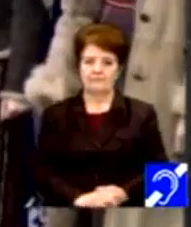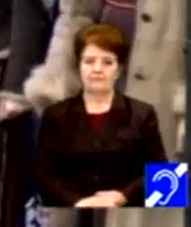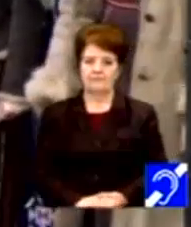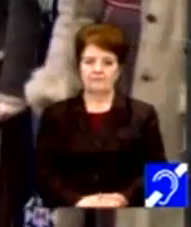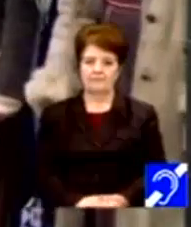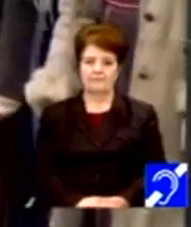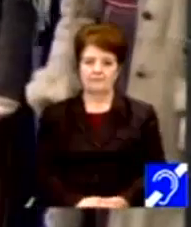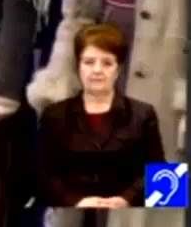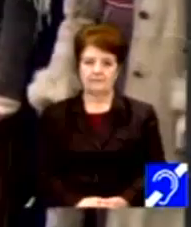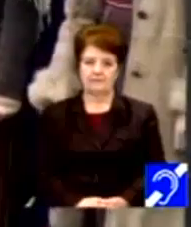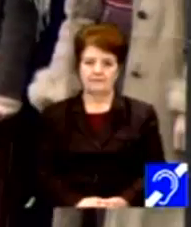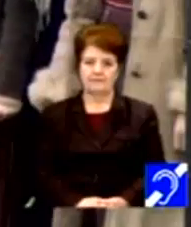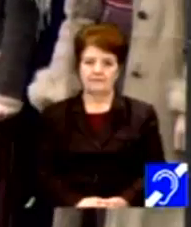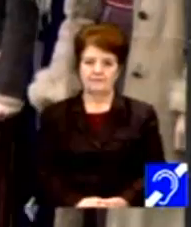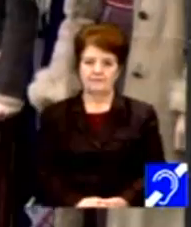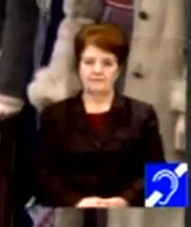florile d-albe,